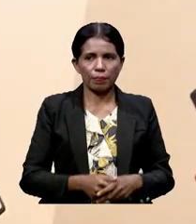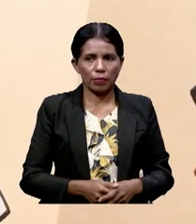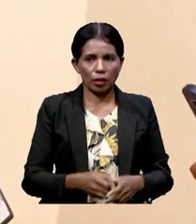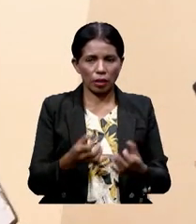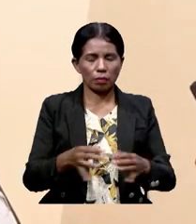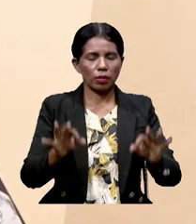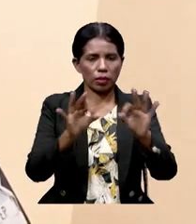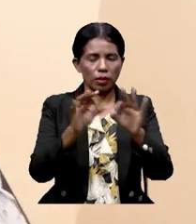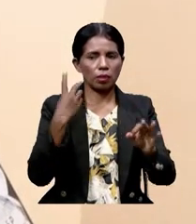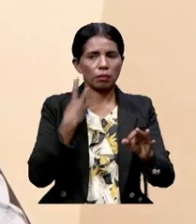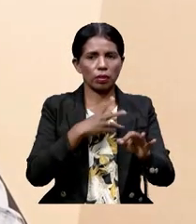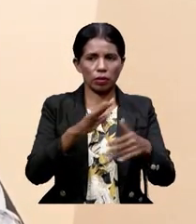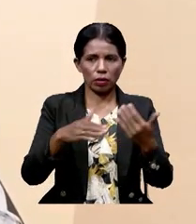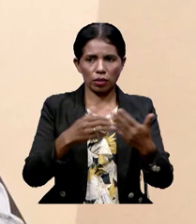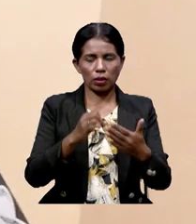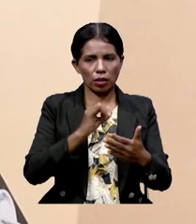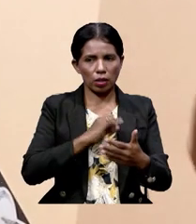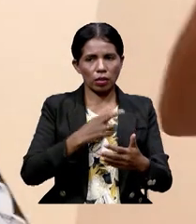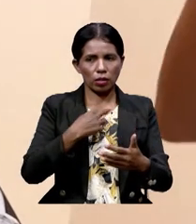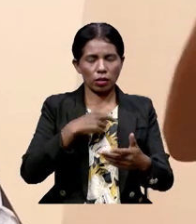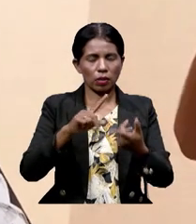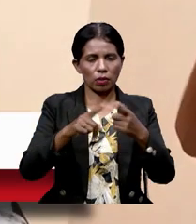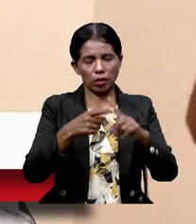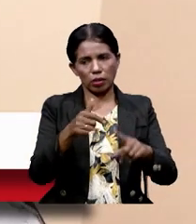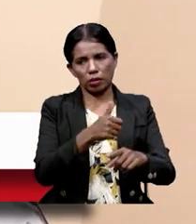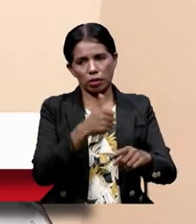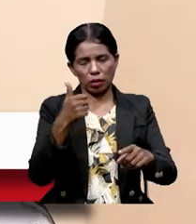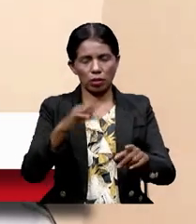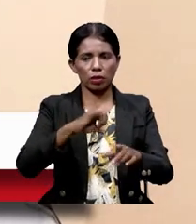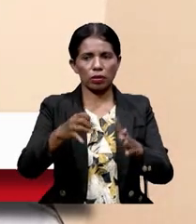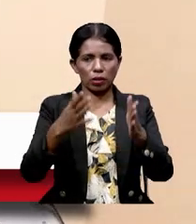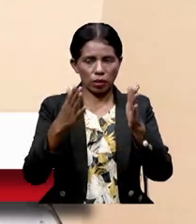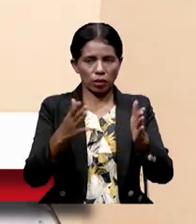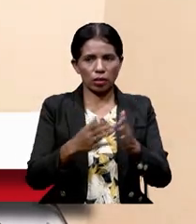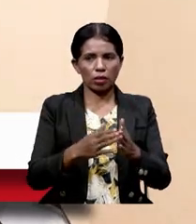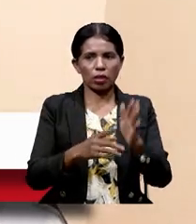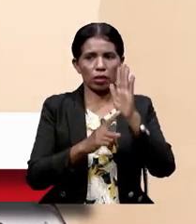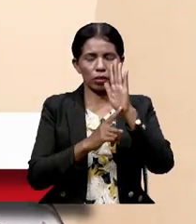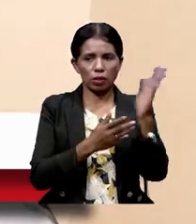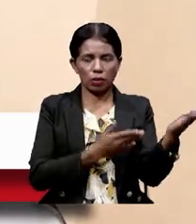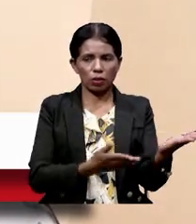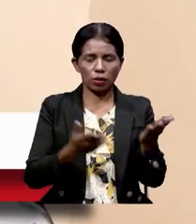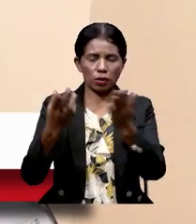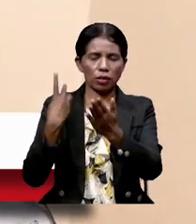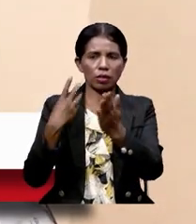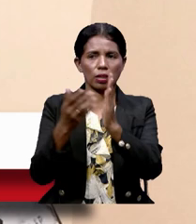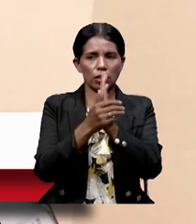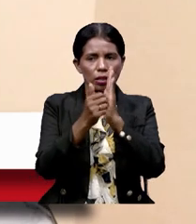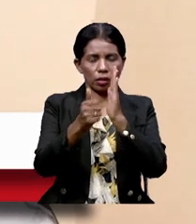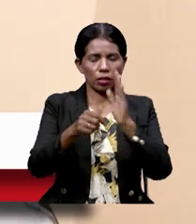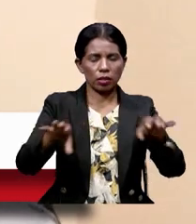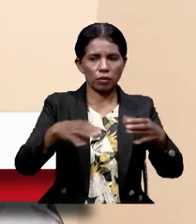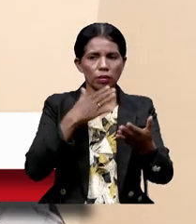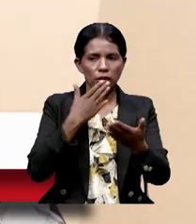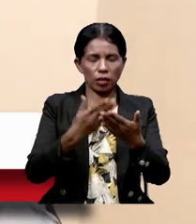importante juga kita itu tanto hau rasik no mos kolega serselo ke jurnalista ini itu hatu eleva ita ini yang kapasidad di profesionalismo